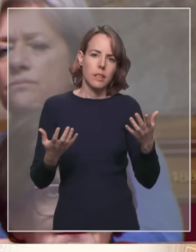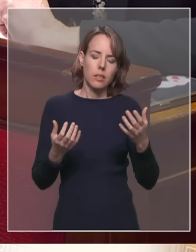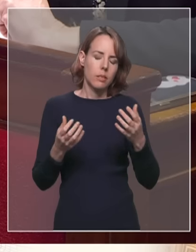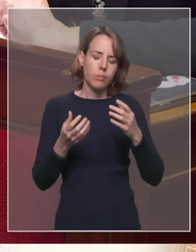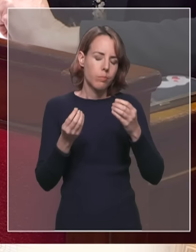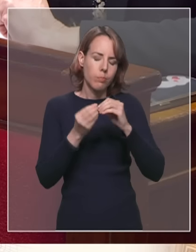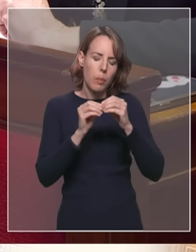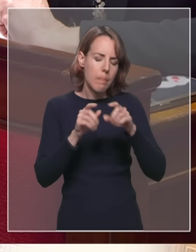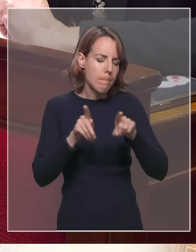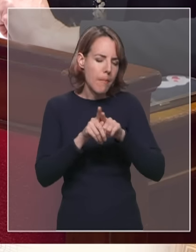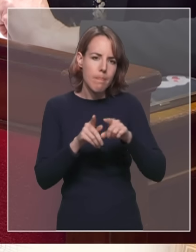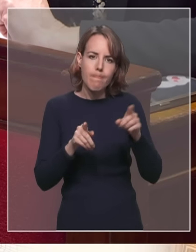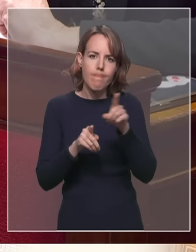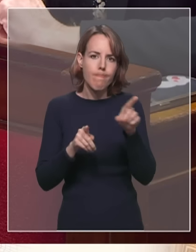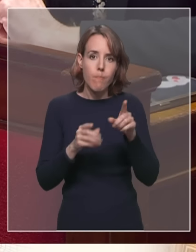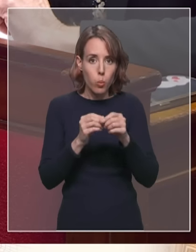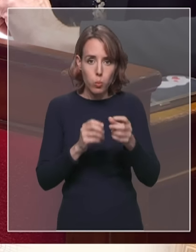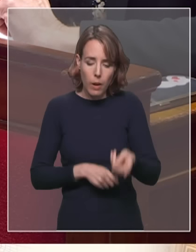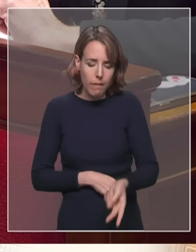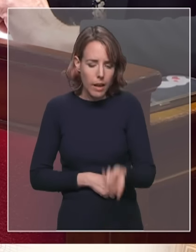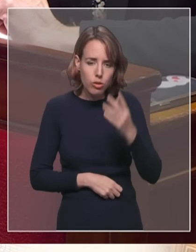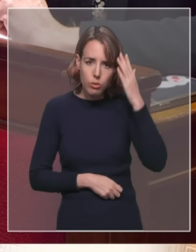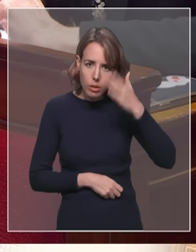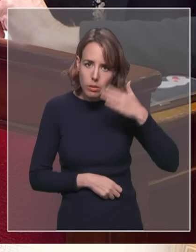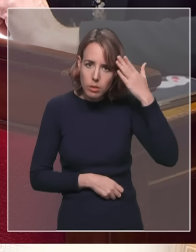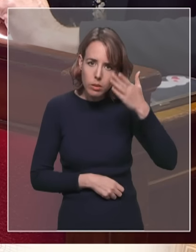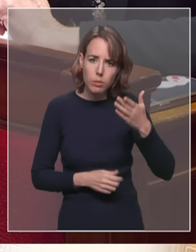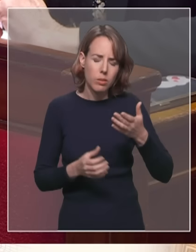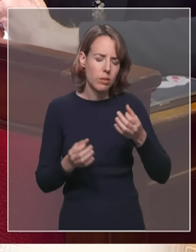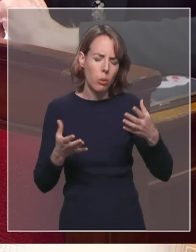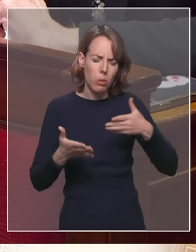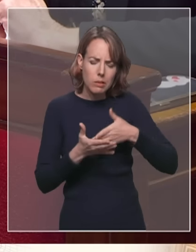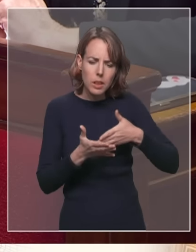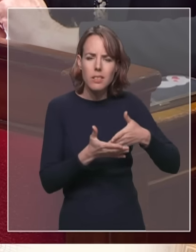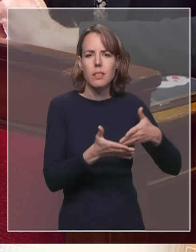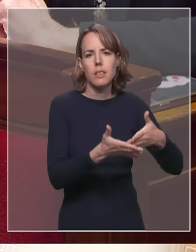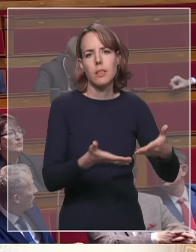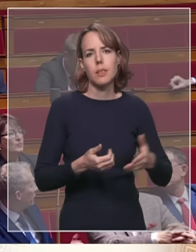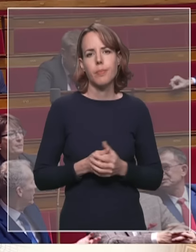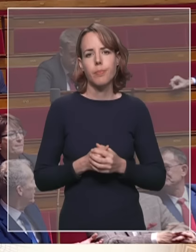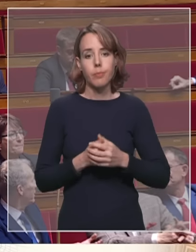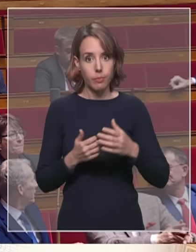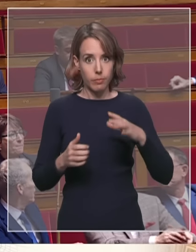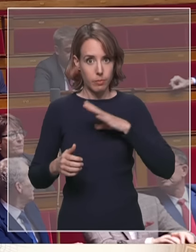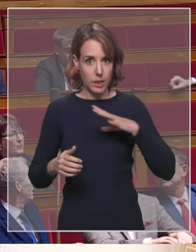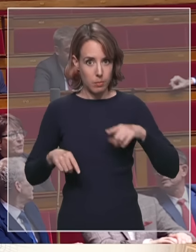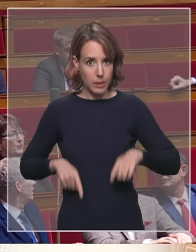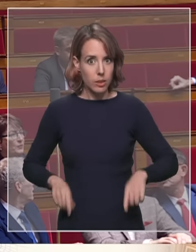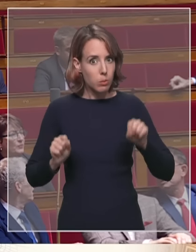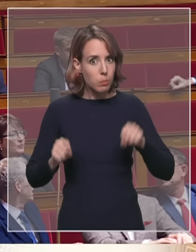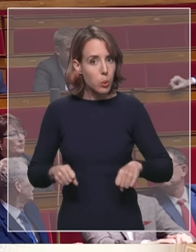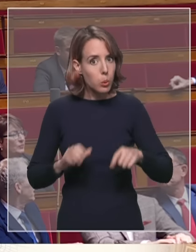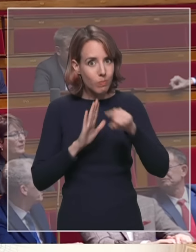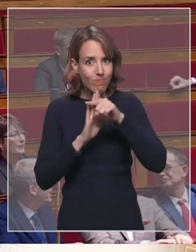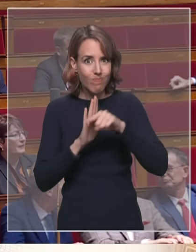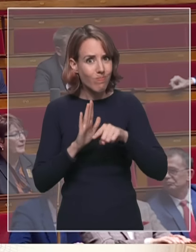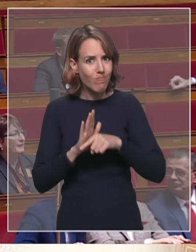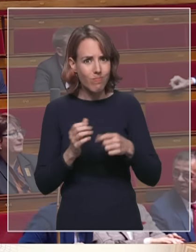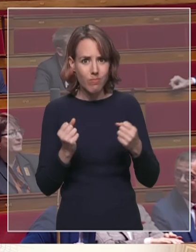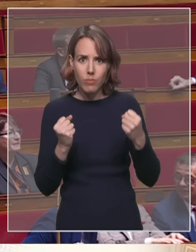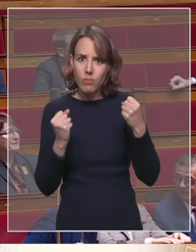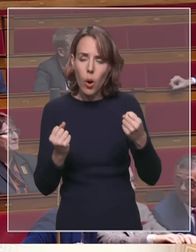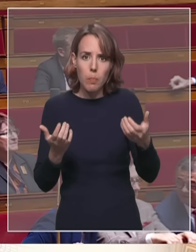similaires, mais aussi l'élevage, bien sûr. Madame la Ministre, des mesures fortes, adaptées et immédiates sont urgentes et